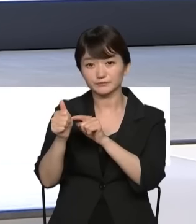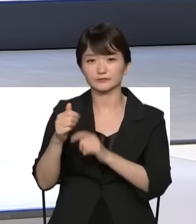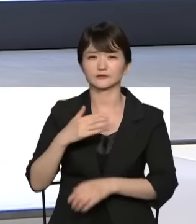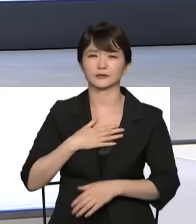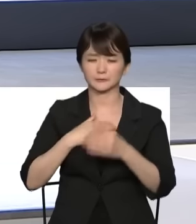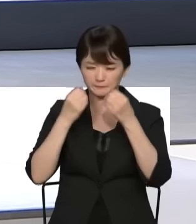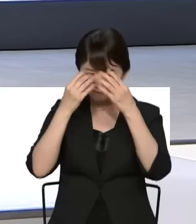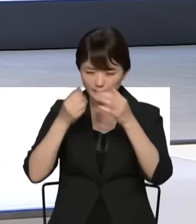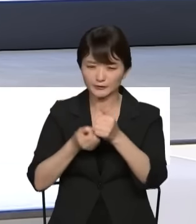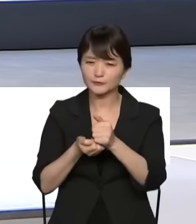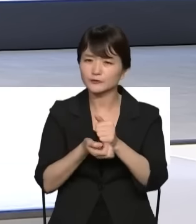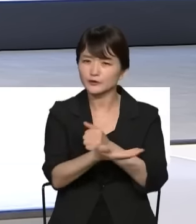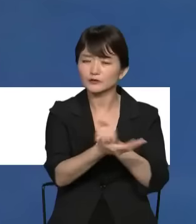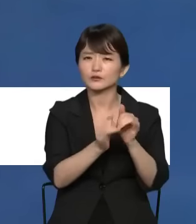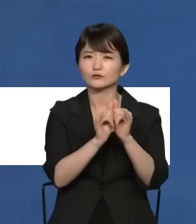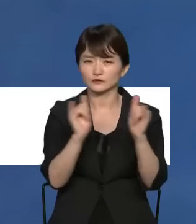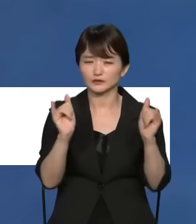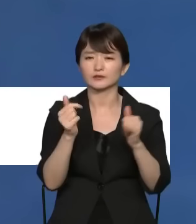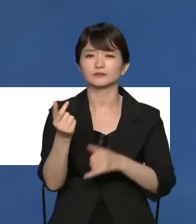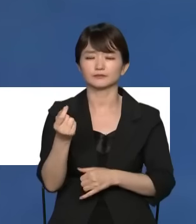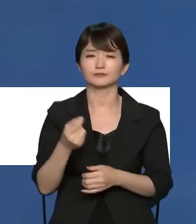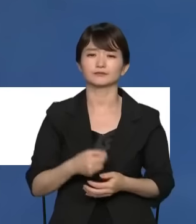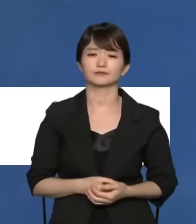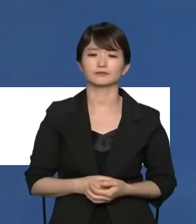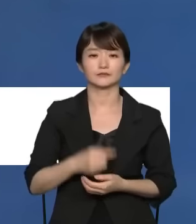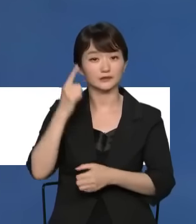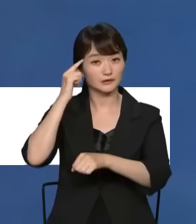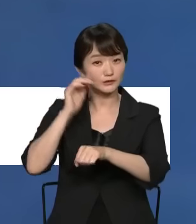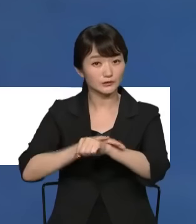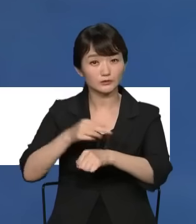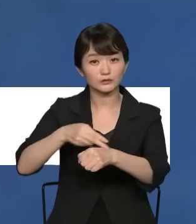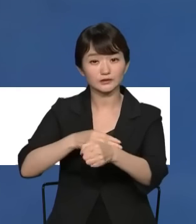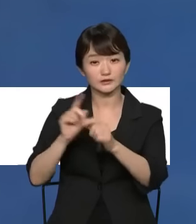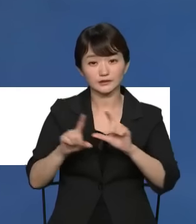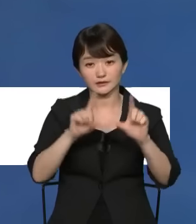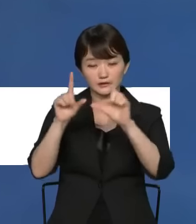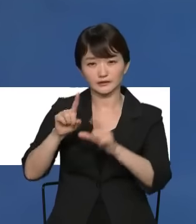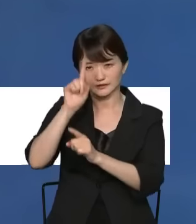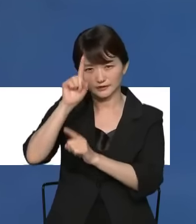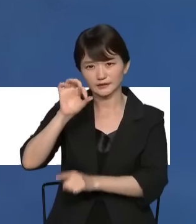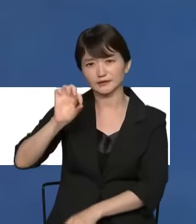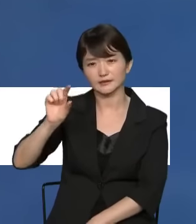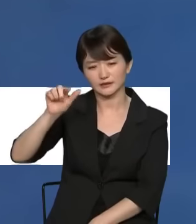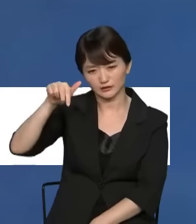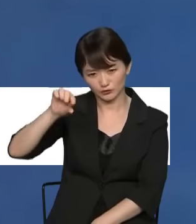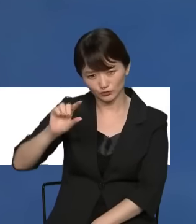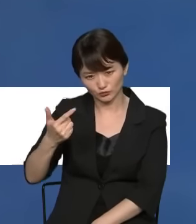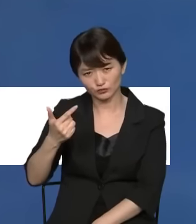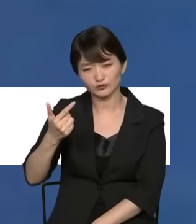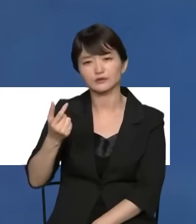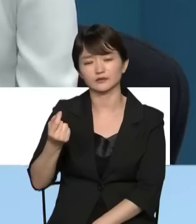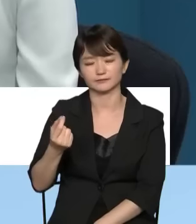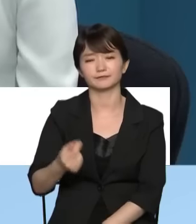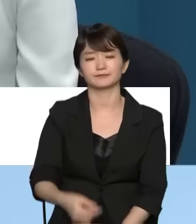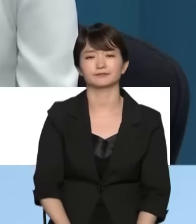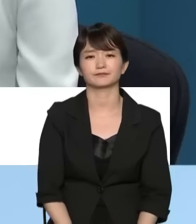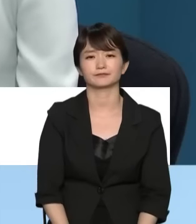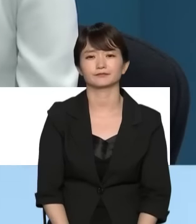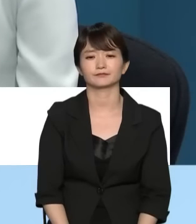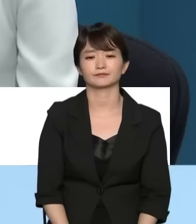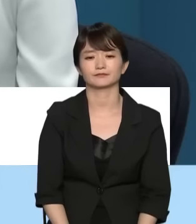새로운 영향을 준 인물 같고요. 슬기로운 의사생활의 이익준 네. 너무 좋았어요. 같아요. 예.